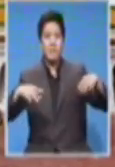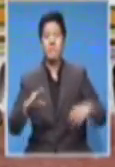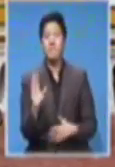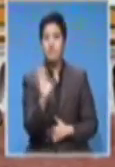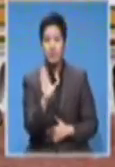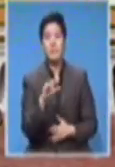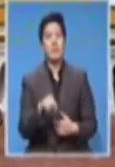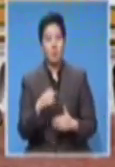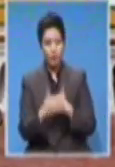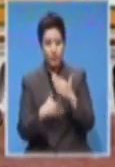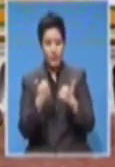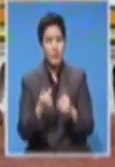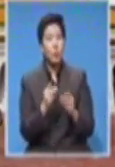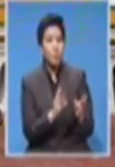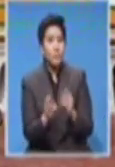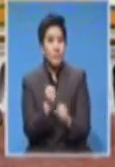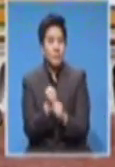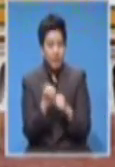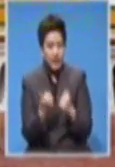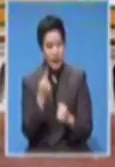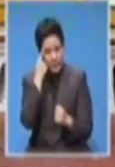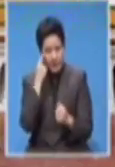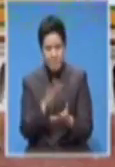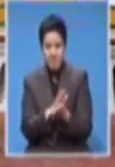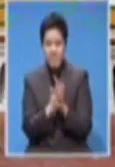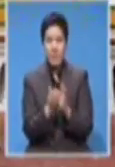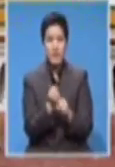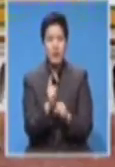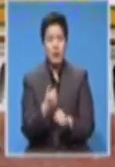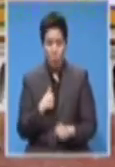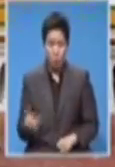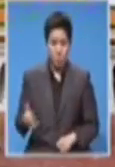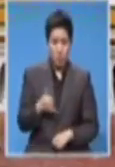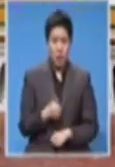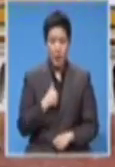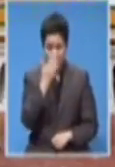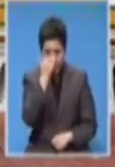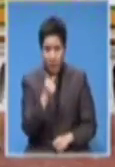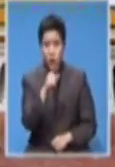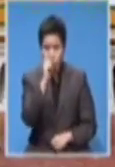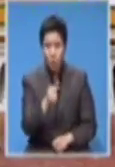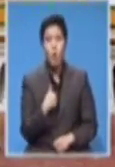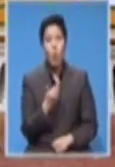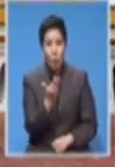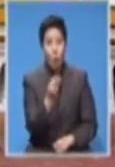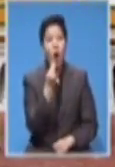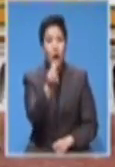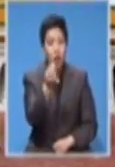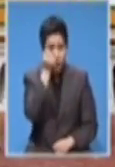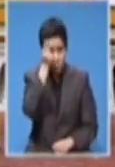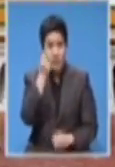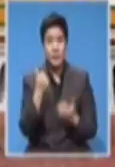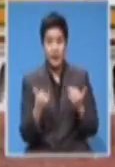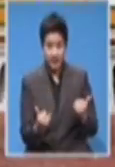อไปอนาคตแล้วมันจะทำไปทำไมมันจะไปรูปแบบทำไมผมจะมายืนนี้ทำไมเข้าใจตรงนี้ด้วยนะครับผมขอร้องแล้วกันขออีกครั้งหนึ่ง